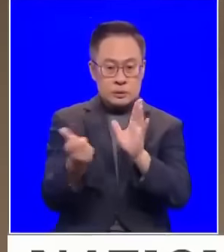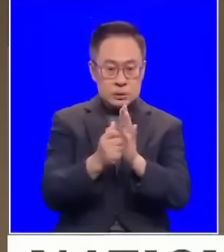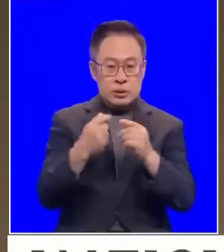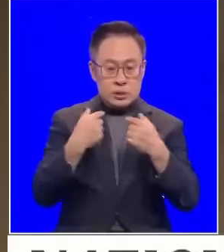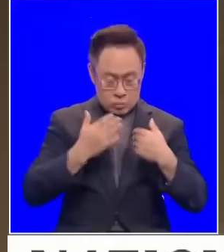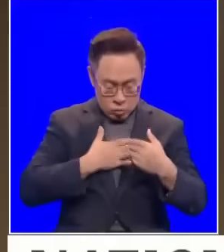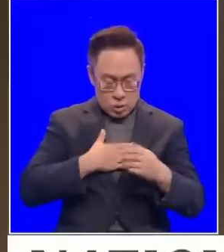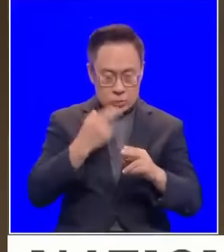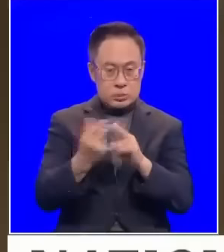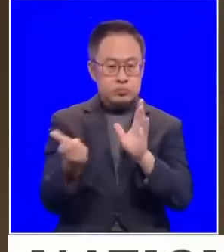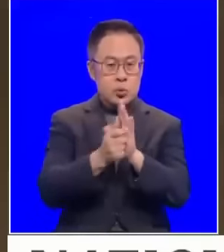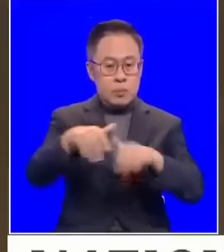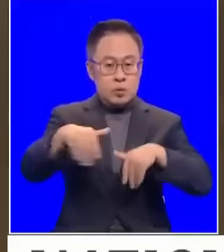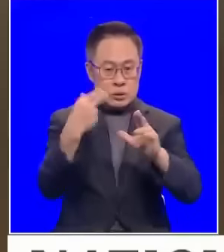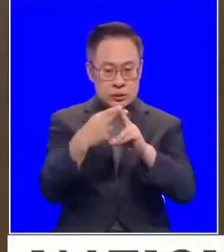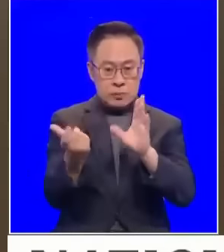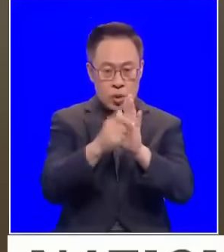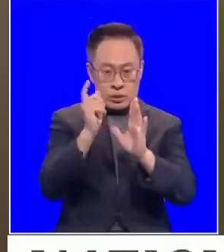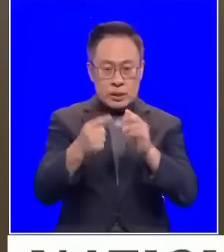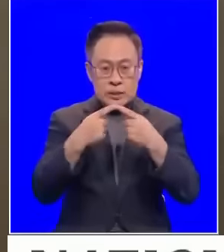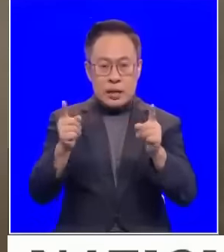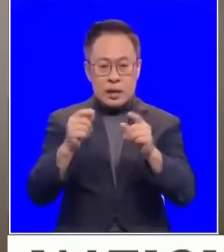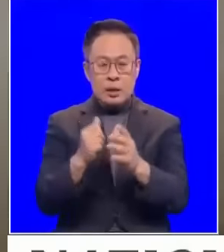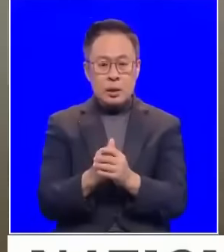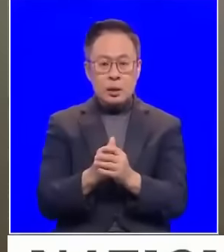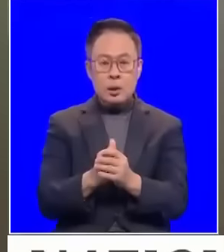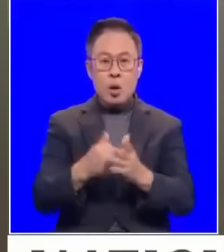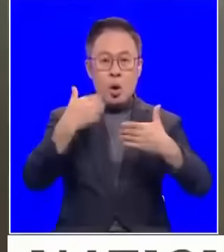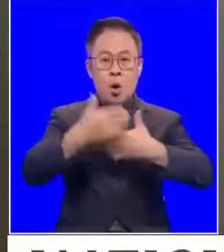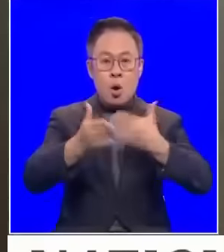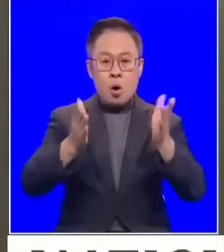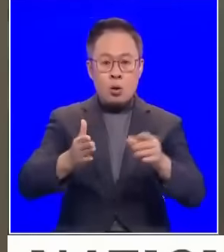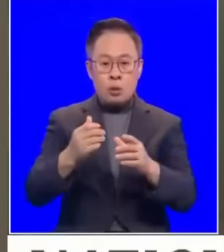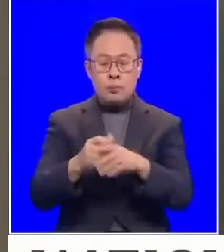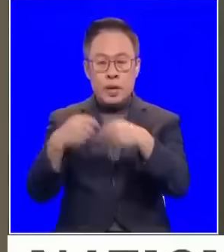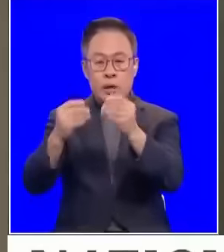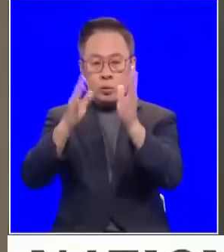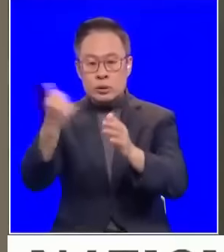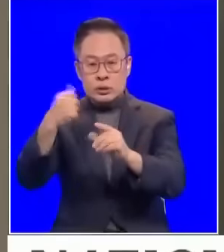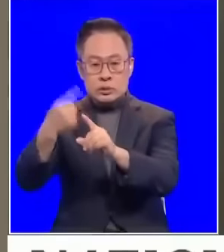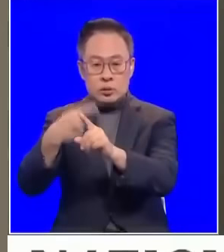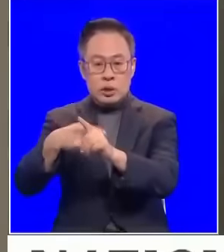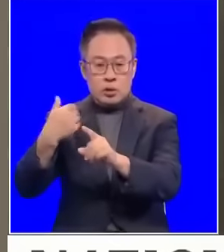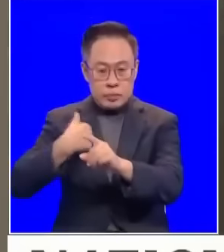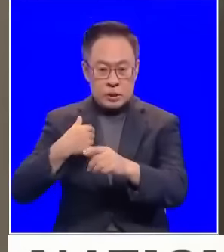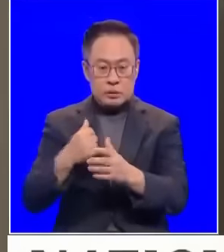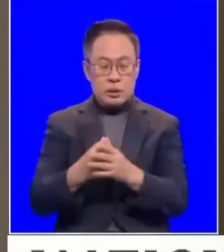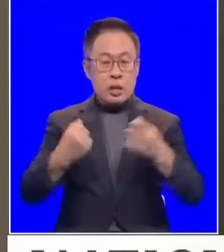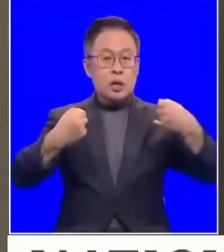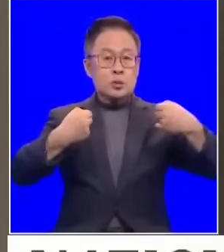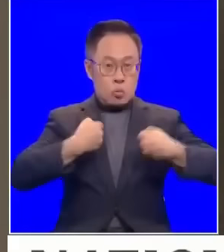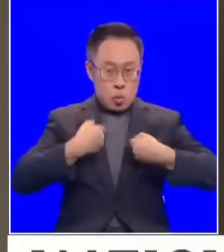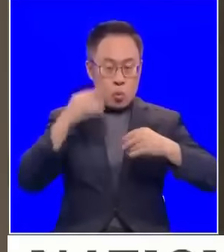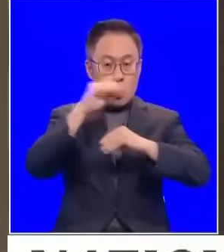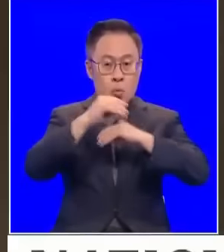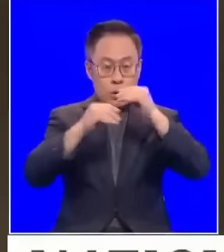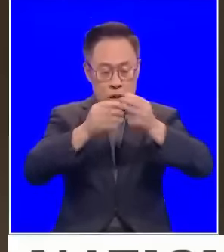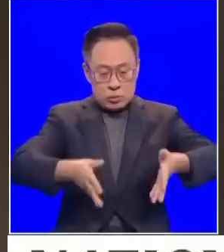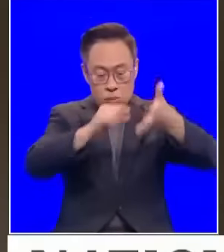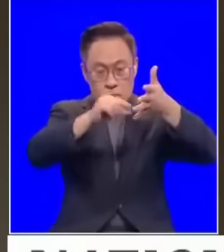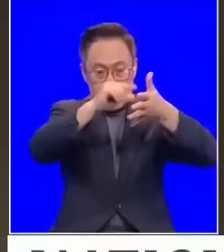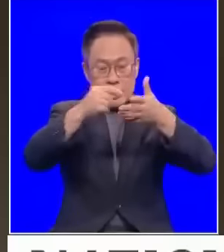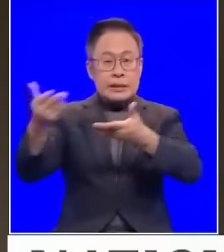อของกลุ่มผู้เสียหายกลุ่มนี้ขณะที่เจ้าของโครงการเนี่ยเขาก็ได้มีการเชิญดาราดังหลายคนเลยนะมาเป็นพรีเซนเตอร์หนึ่งในนั้น